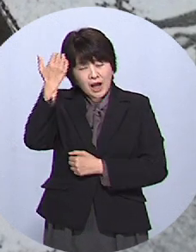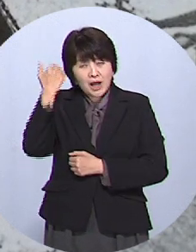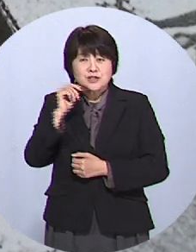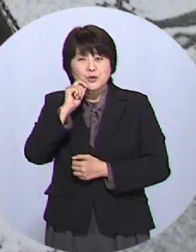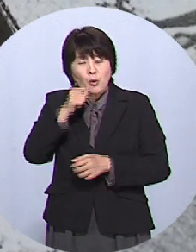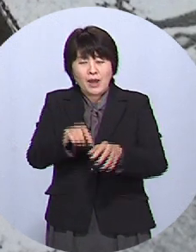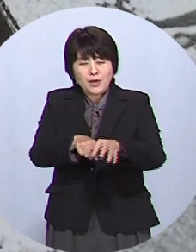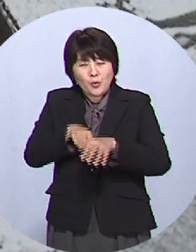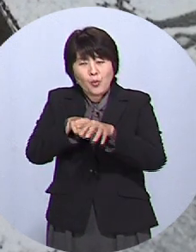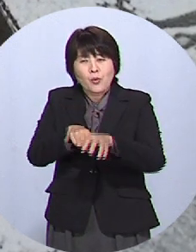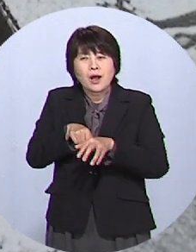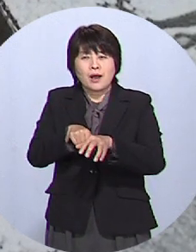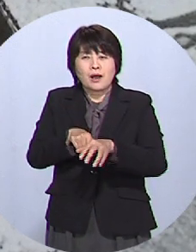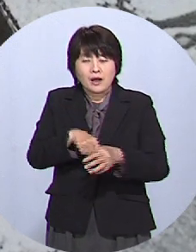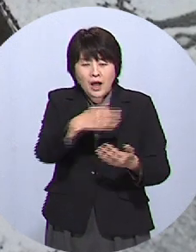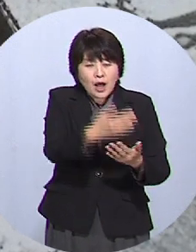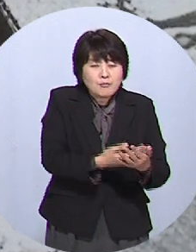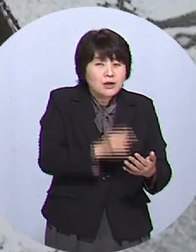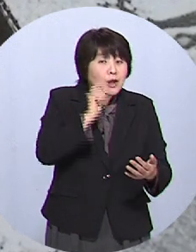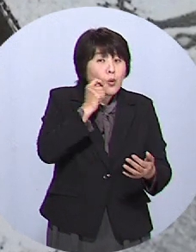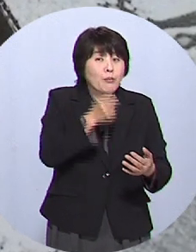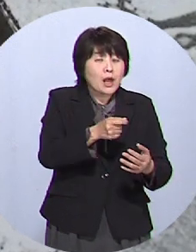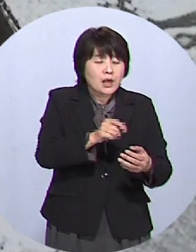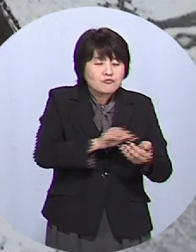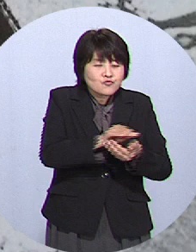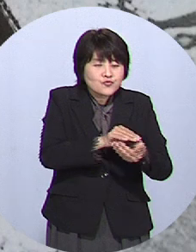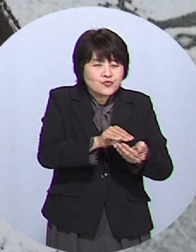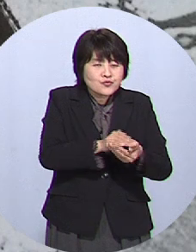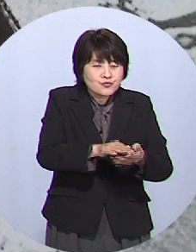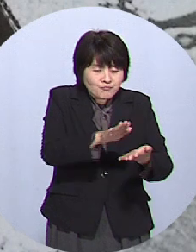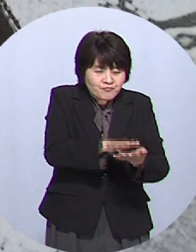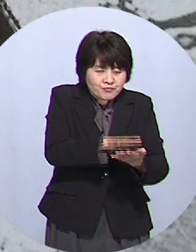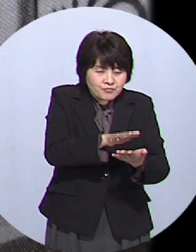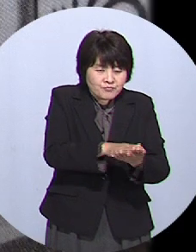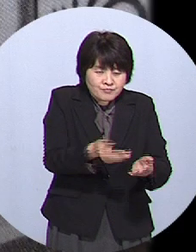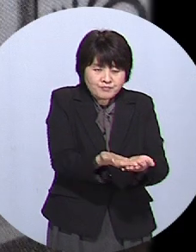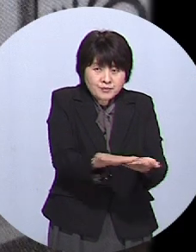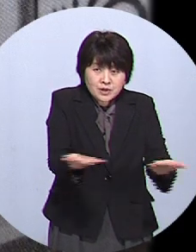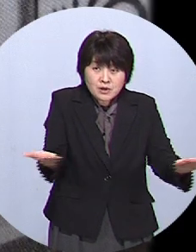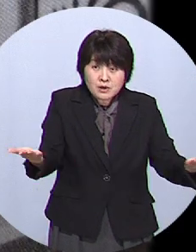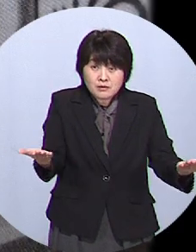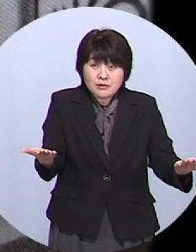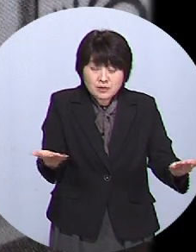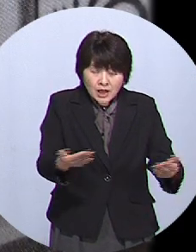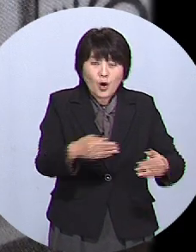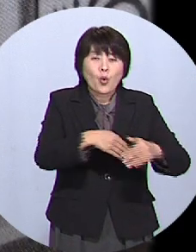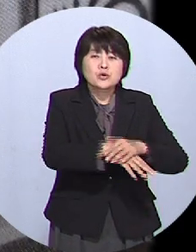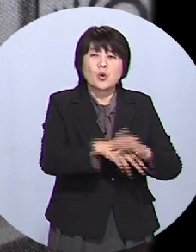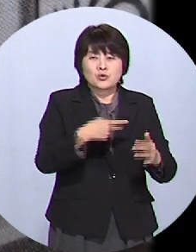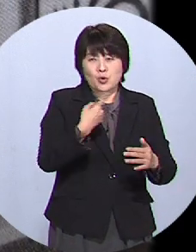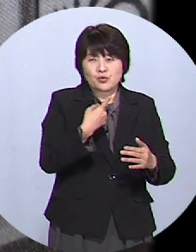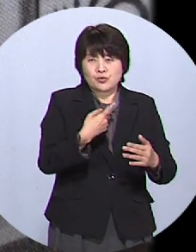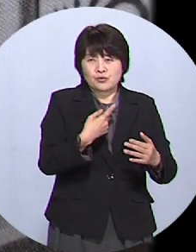地域の農家が余ったお米を団子状にして乾かし保存食としてせんべいを作ってい